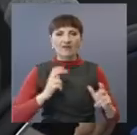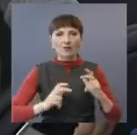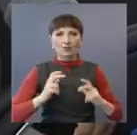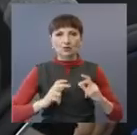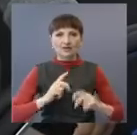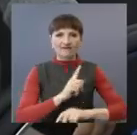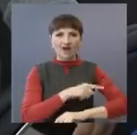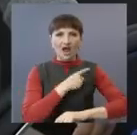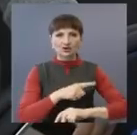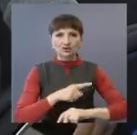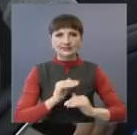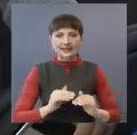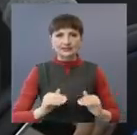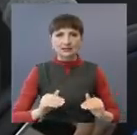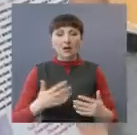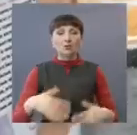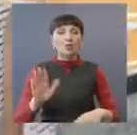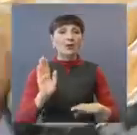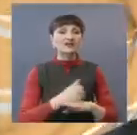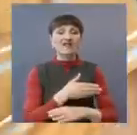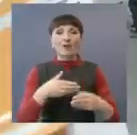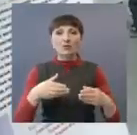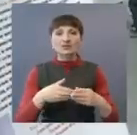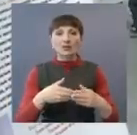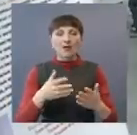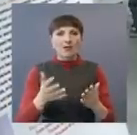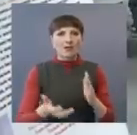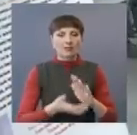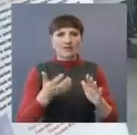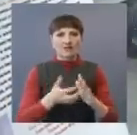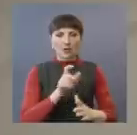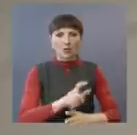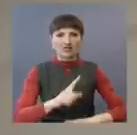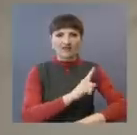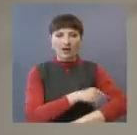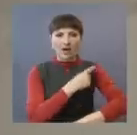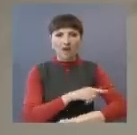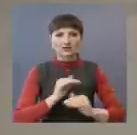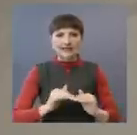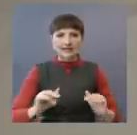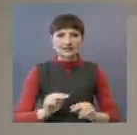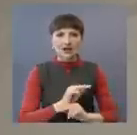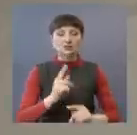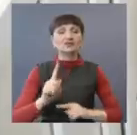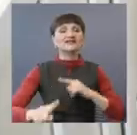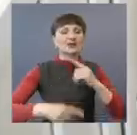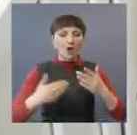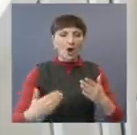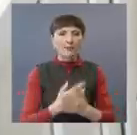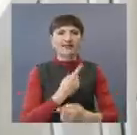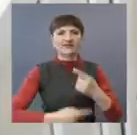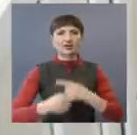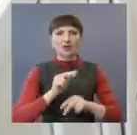с упразднением факультетов педиатрии появился острый дефицит кадров. По его мнению, нужно возобновить обучение со следующего года.